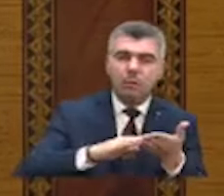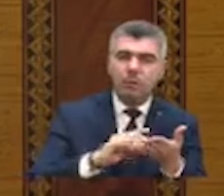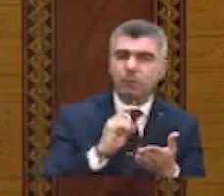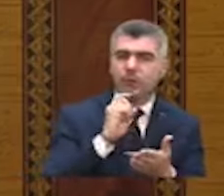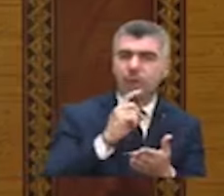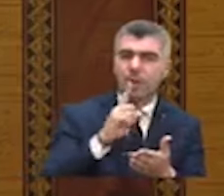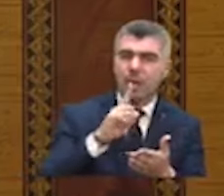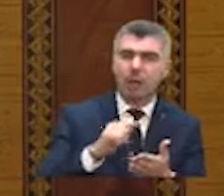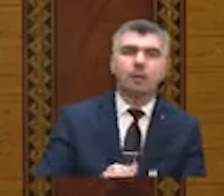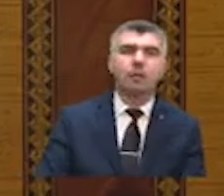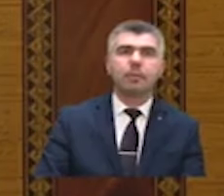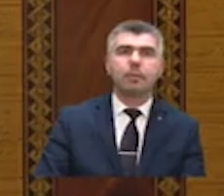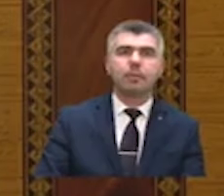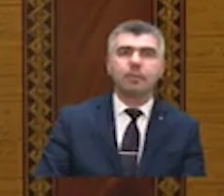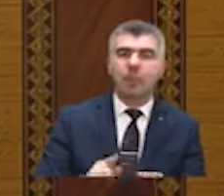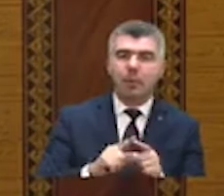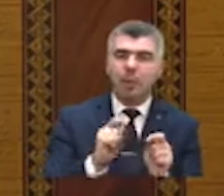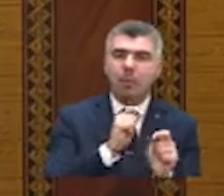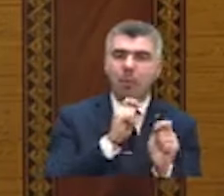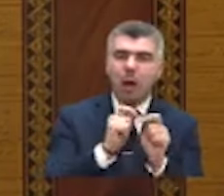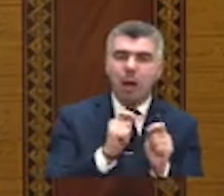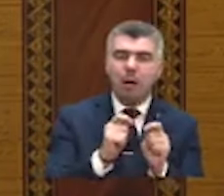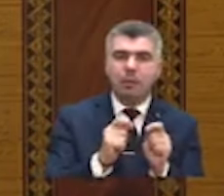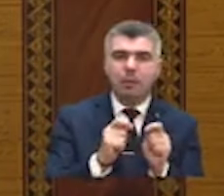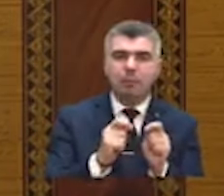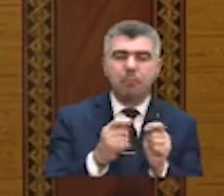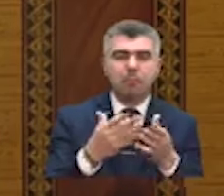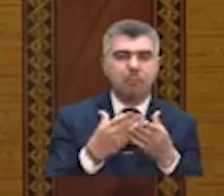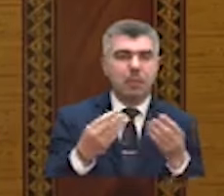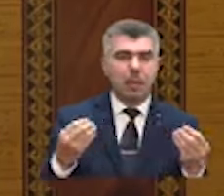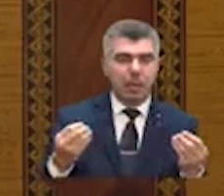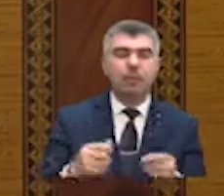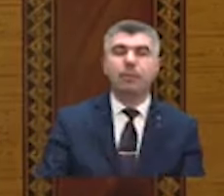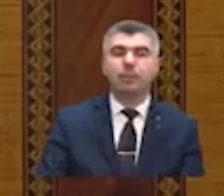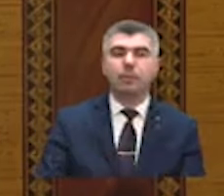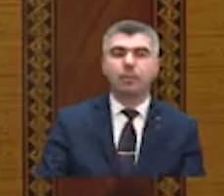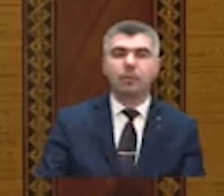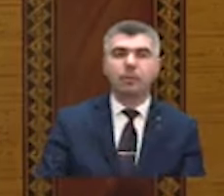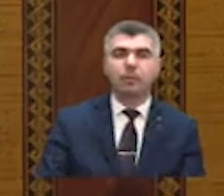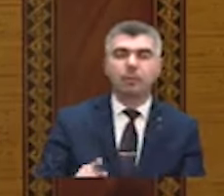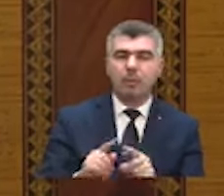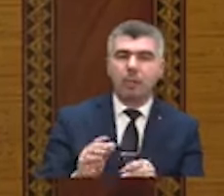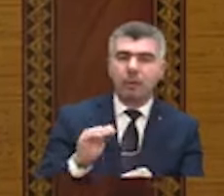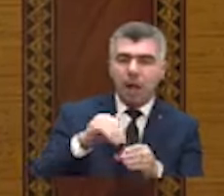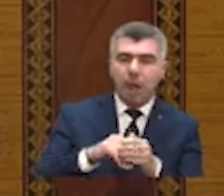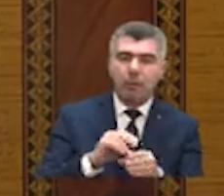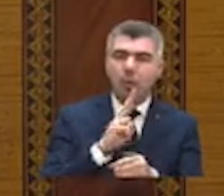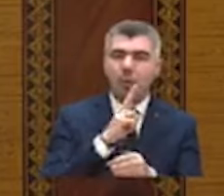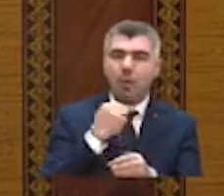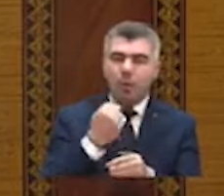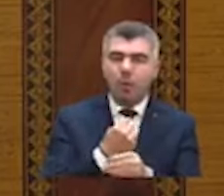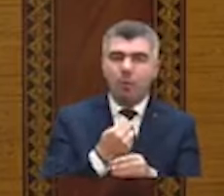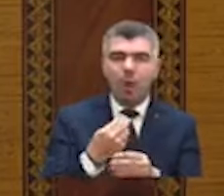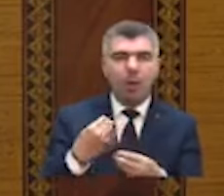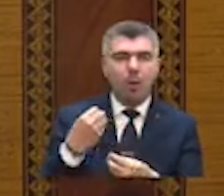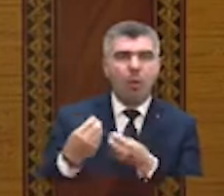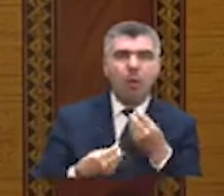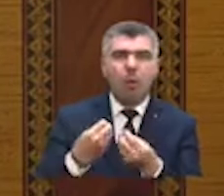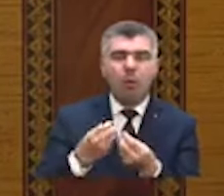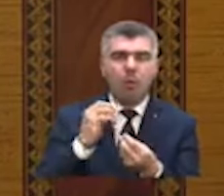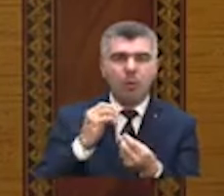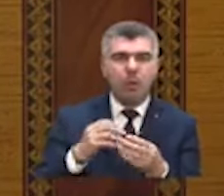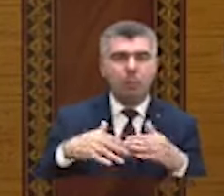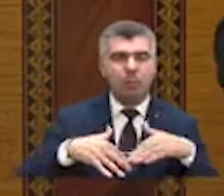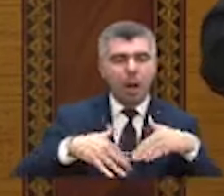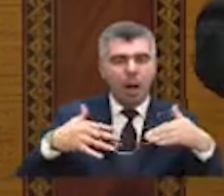ديالهم وهدشي كان فيه نقاش كبير لا لا داخل الحكومه ولا خارج داخل